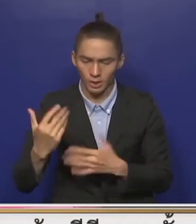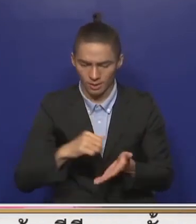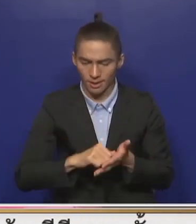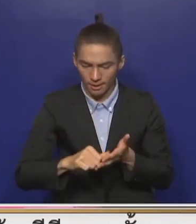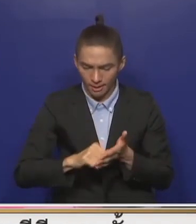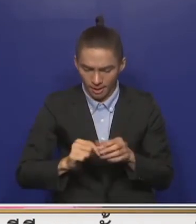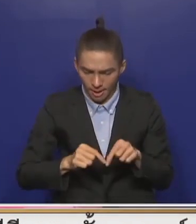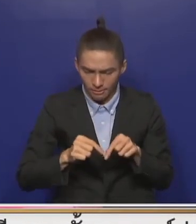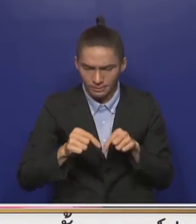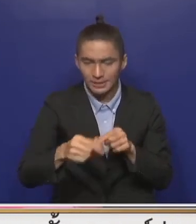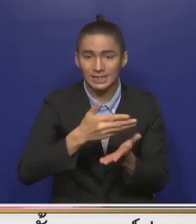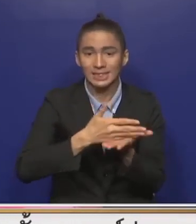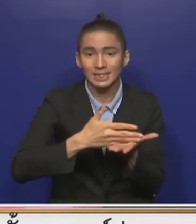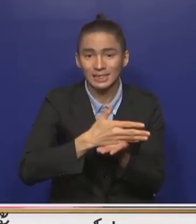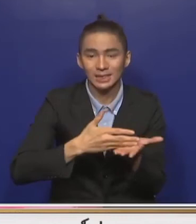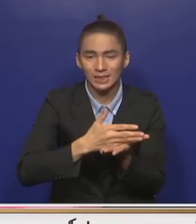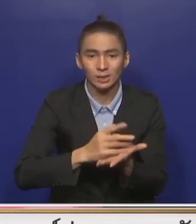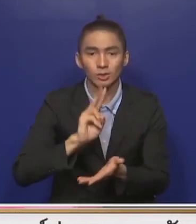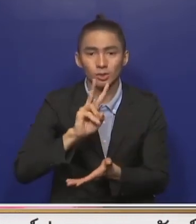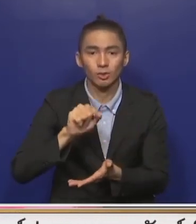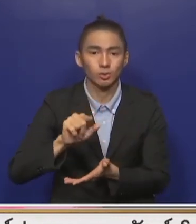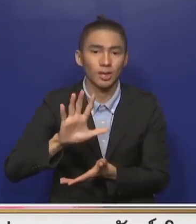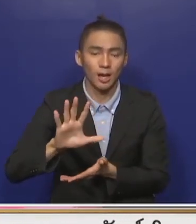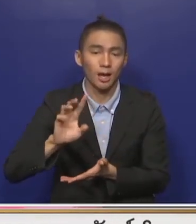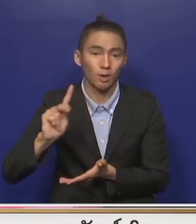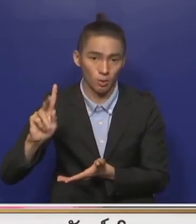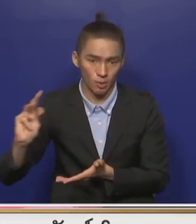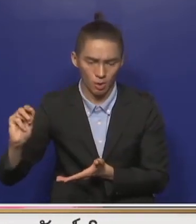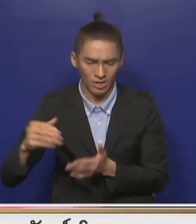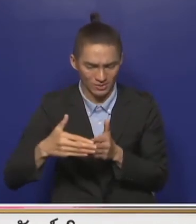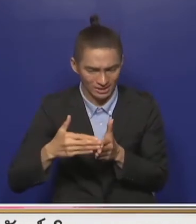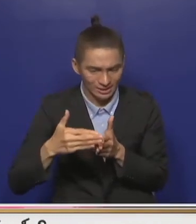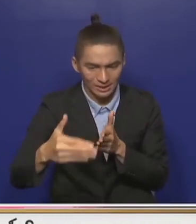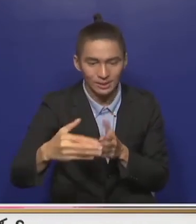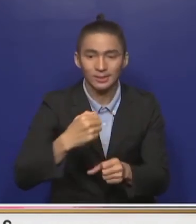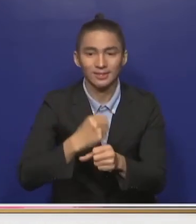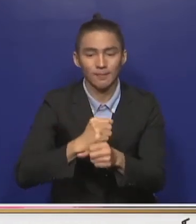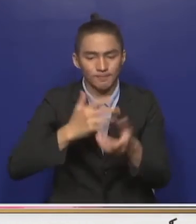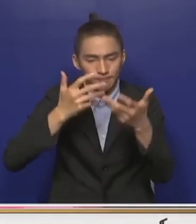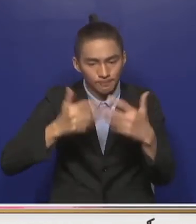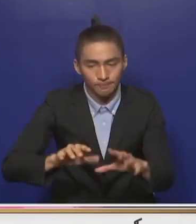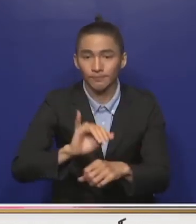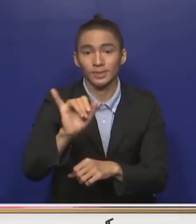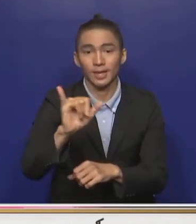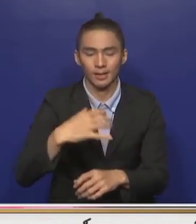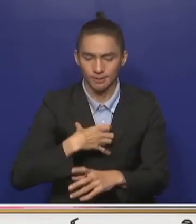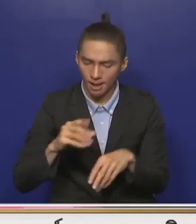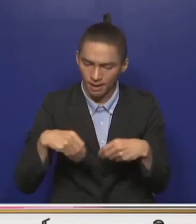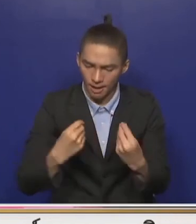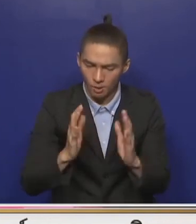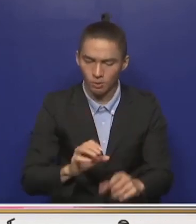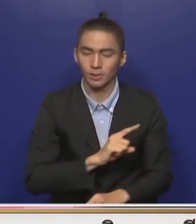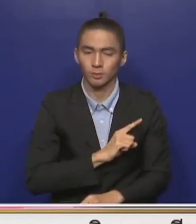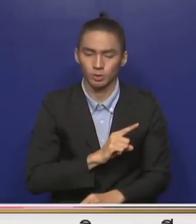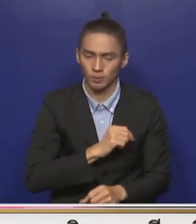2กิโลเมตรครึ่งยังเหลืออีกครึ่งทางครับที่ยังทำไม่เสร็จจึงอยากฝากเรียนท่านประธานไปยังหน่วยงานที่เกี่ยวข้องให้ทำต่อให้แล้วเสร็จ